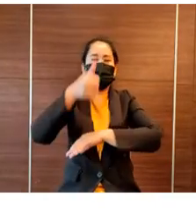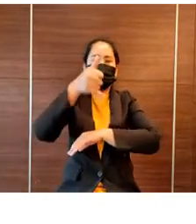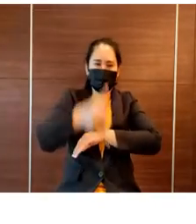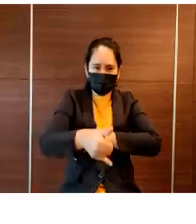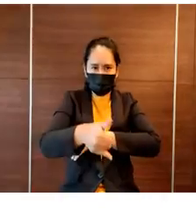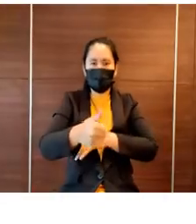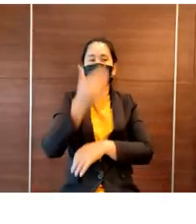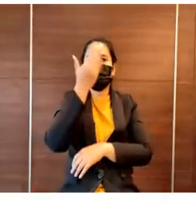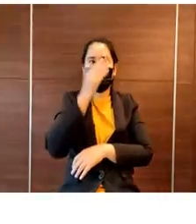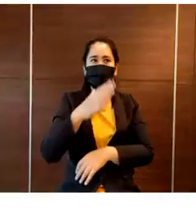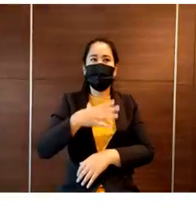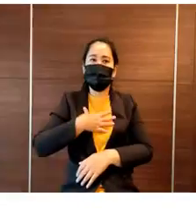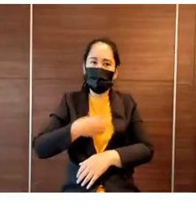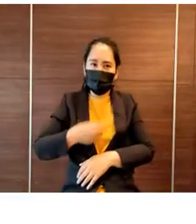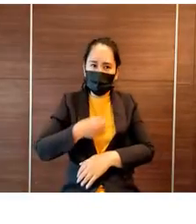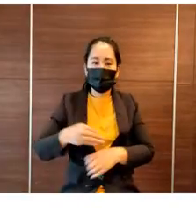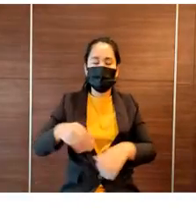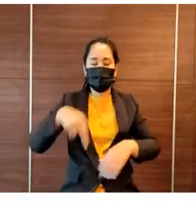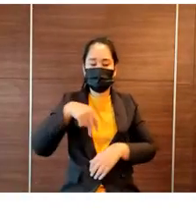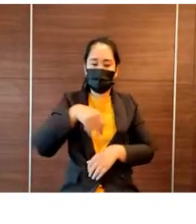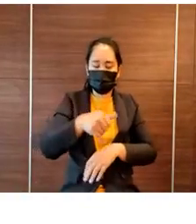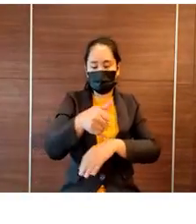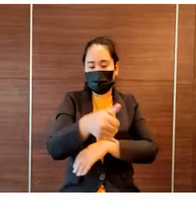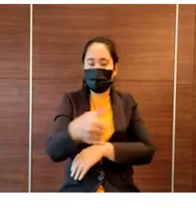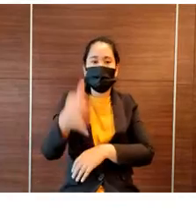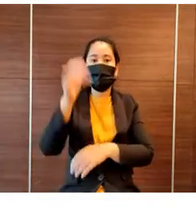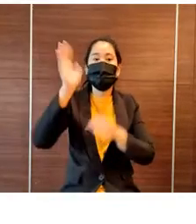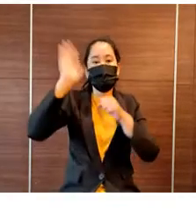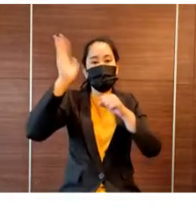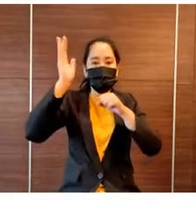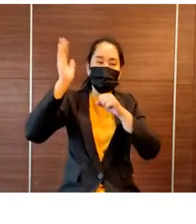อบอย่ายืนพูดนะจะพูดแล้วเดินไปเดินมาก็